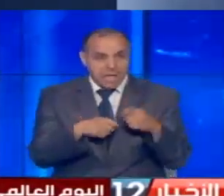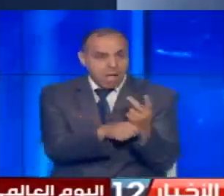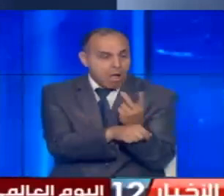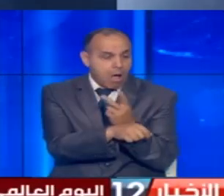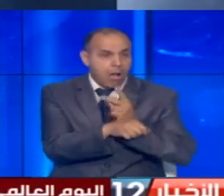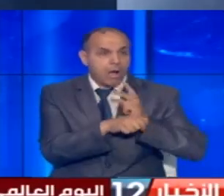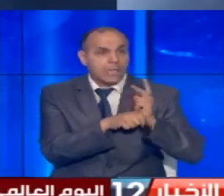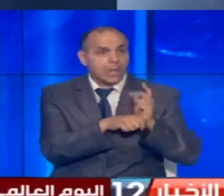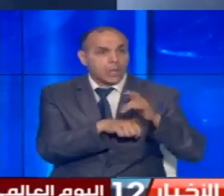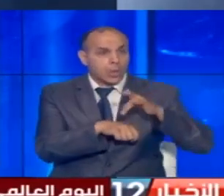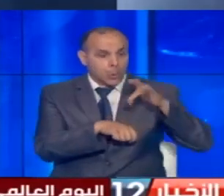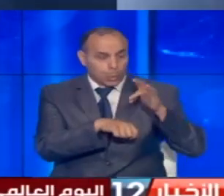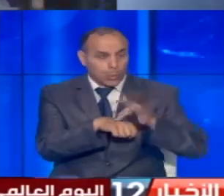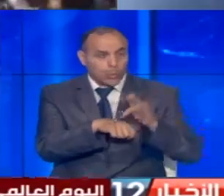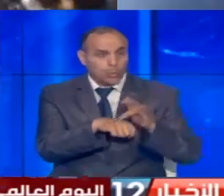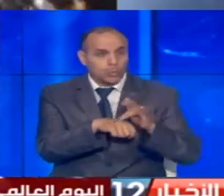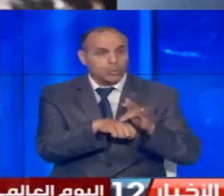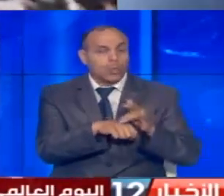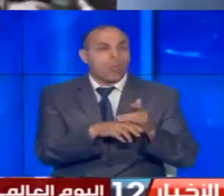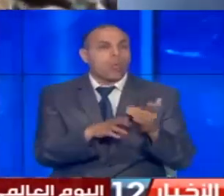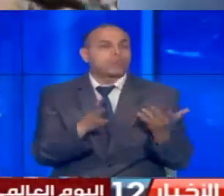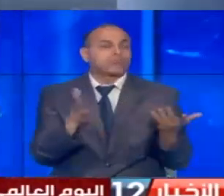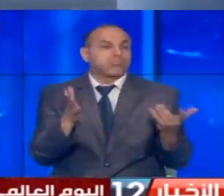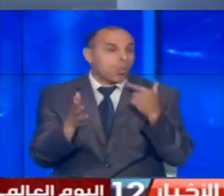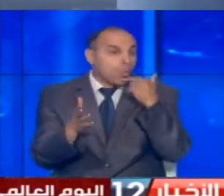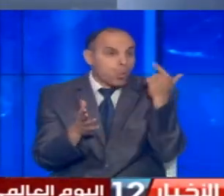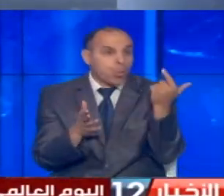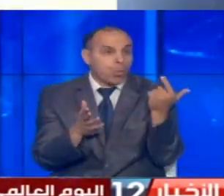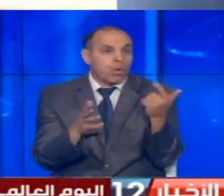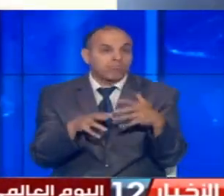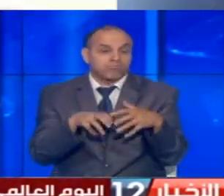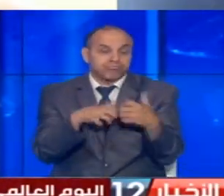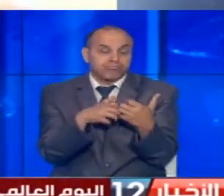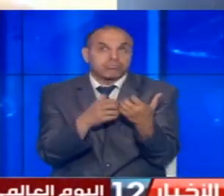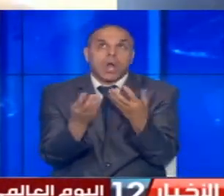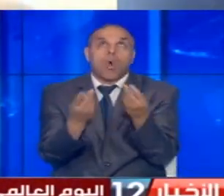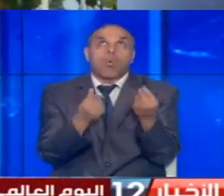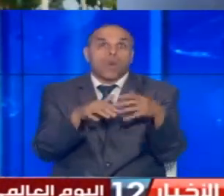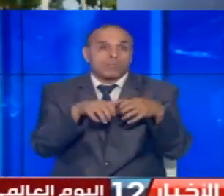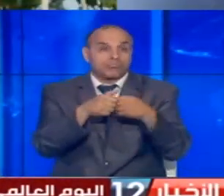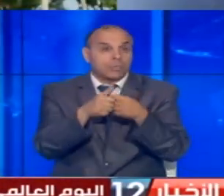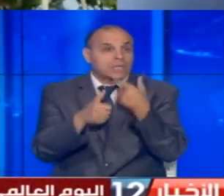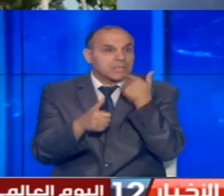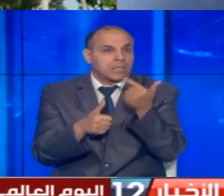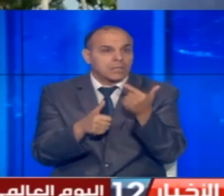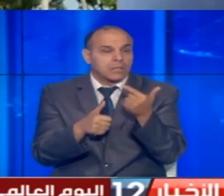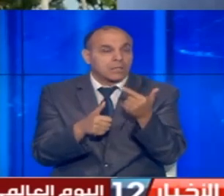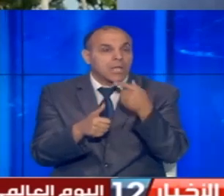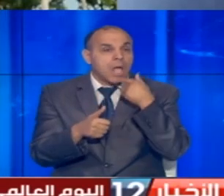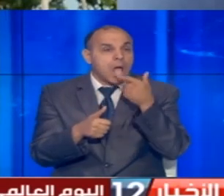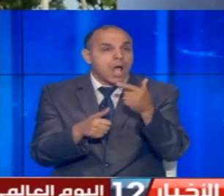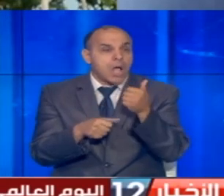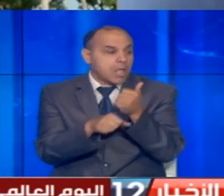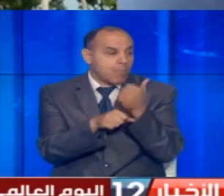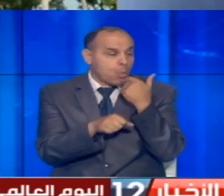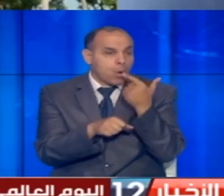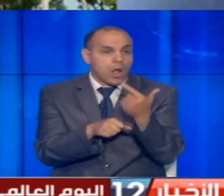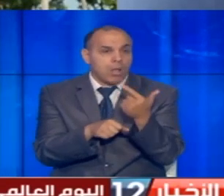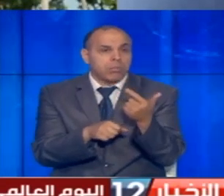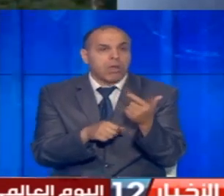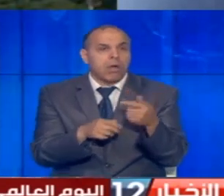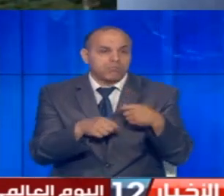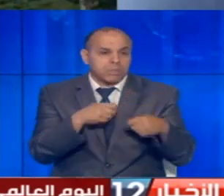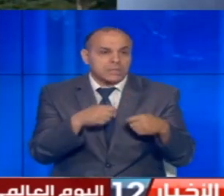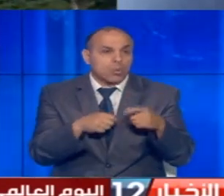بات يتهدد حياة الأفراد ونماء الدول ويدمر مناخ الكوكب الأخضر. أنتجنا خلال العقد الماضي ما يفوق إنتاجنا